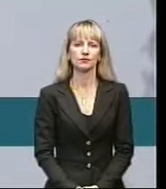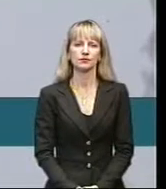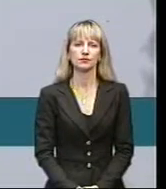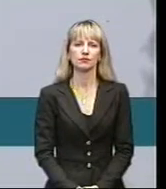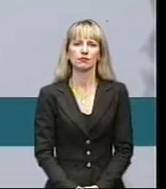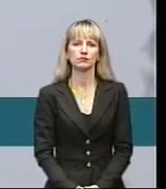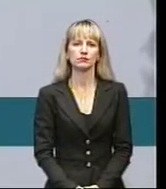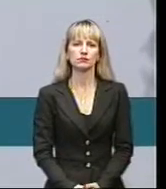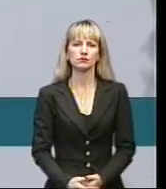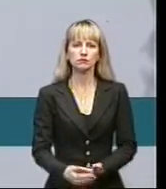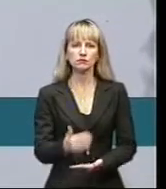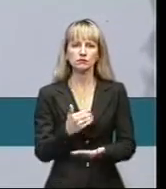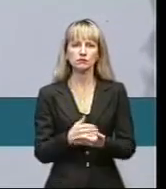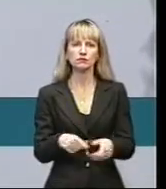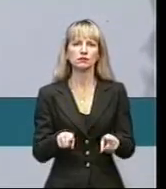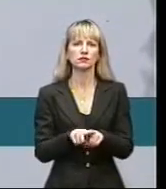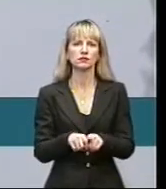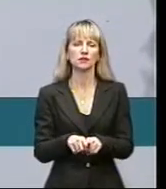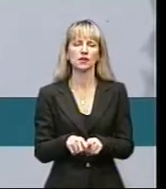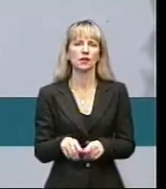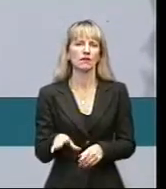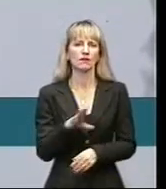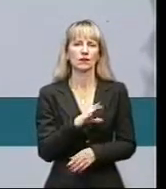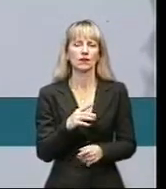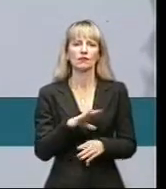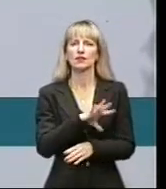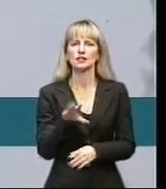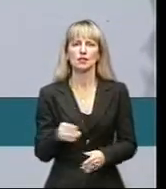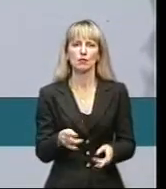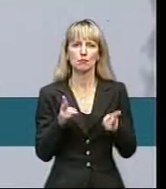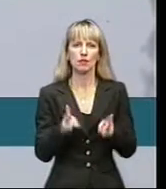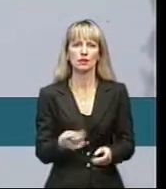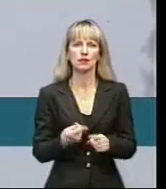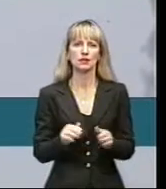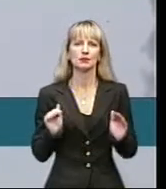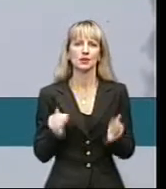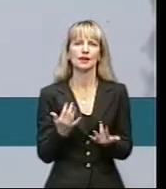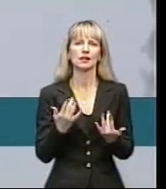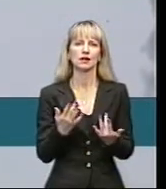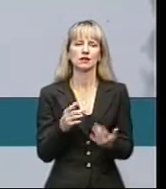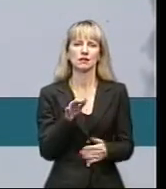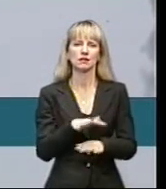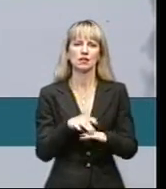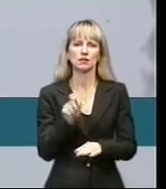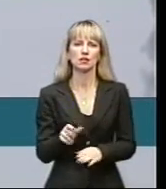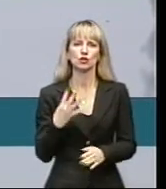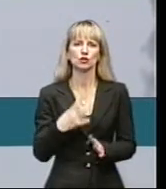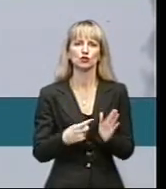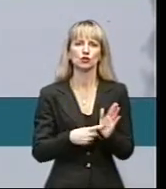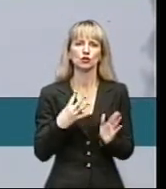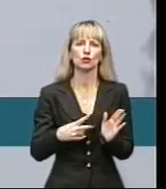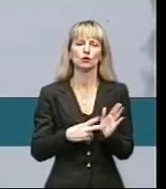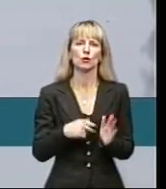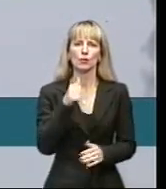Наслідки. Як усякий голод, як усяка біда, це зменшення кількості населення. До речі, 46-47 рік